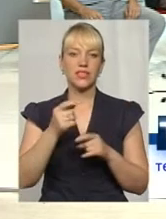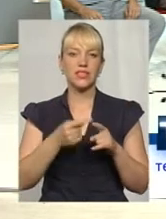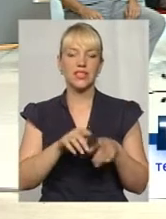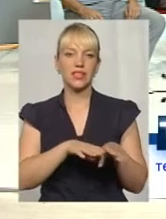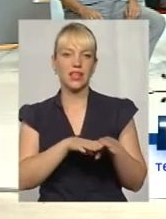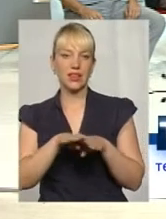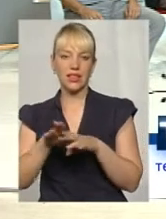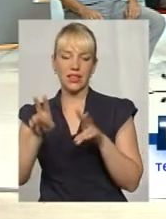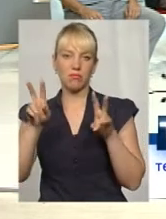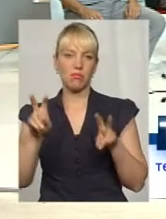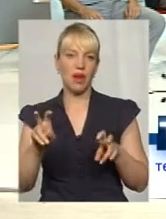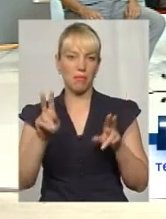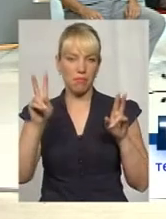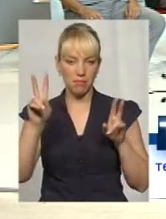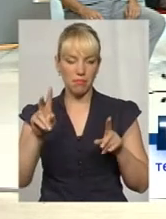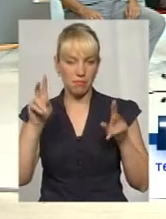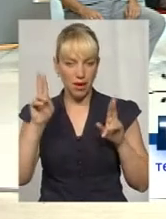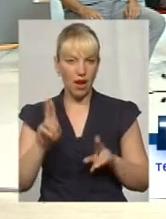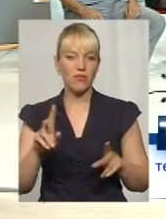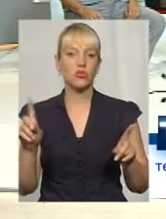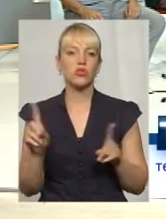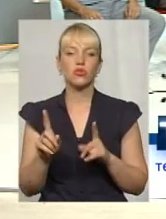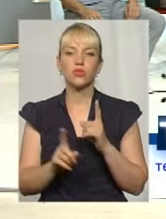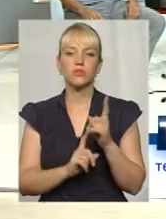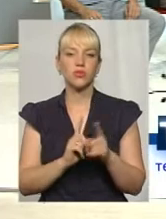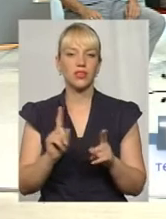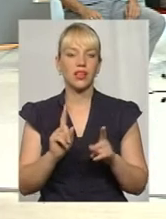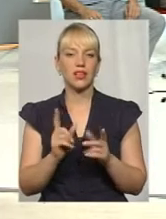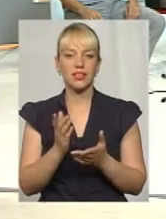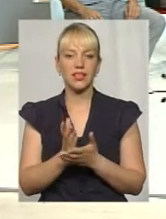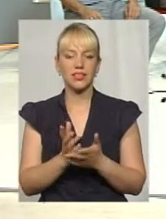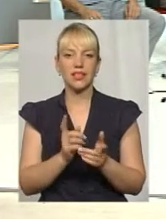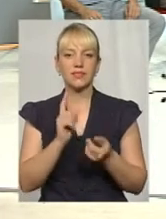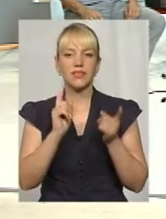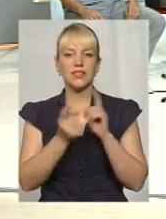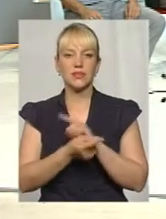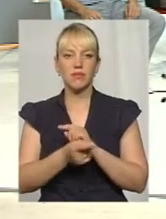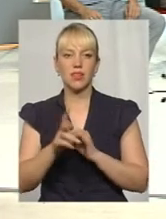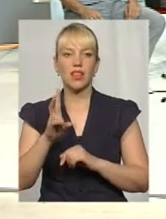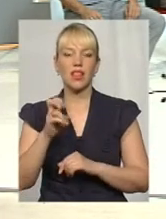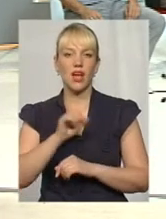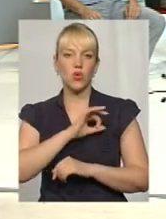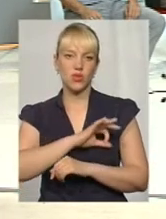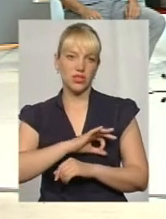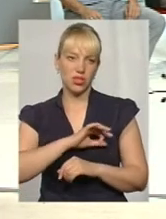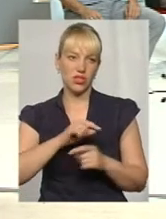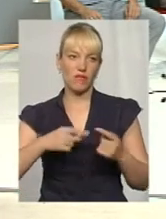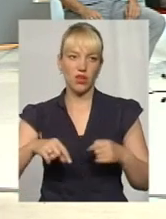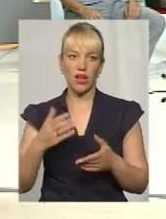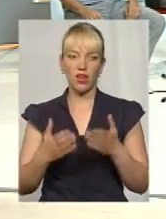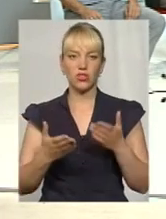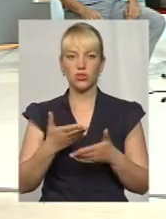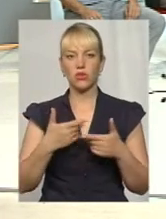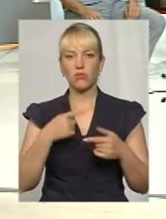Що змінилося, які особливості вступу тепер на юридичний факультет? Дякую. Якщо ми традиційно звикли, що